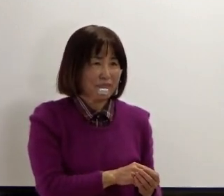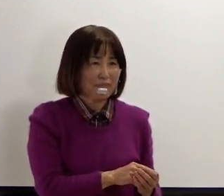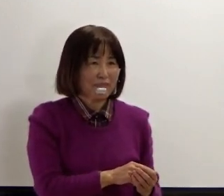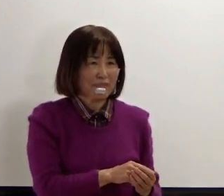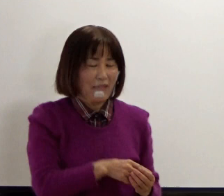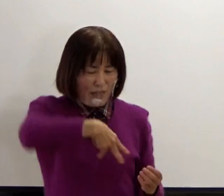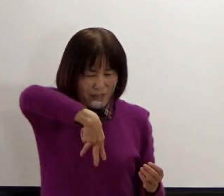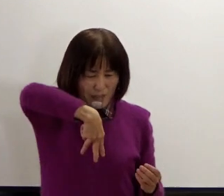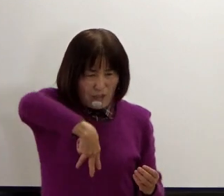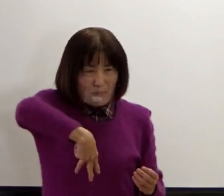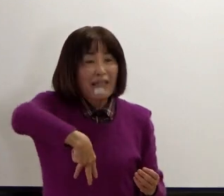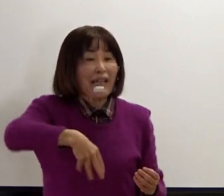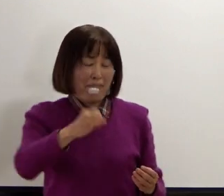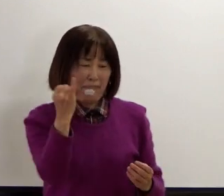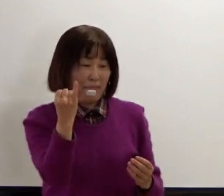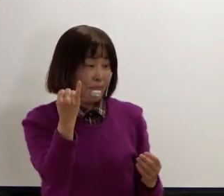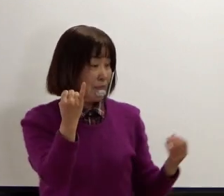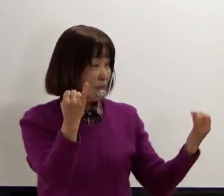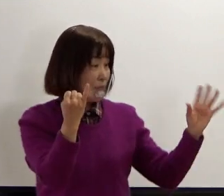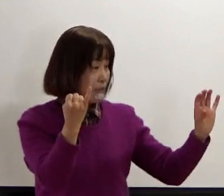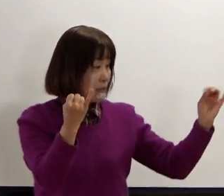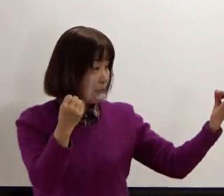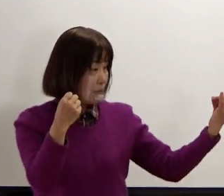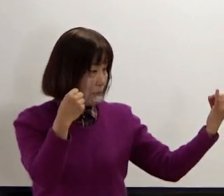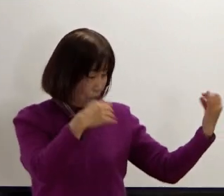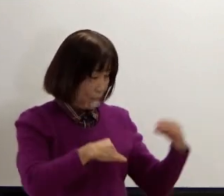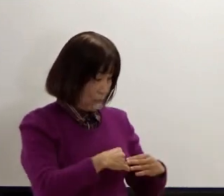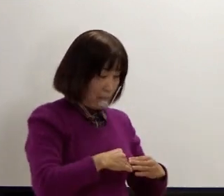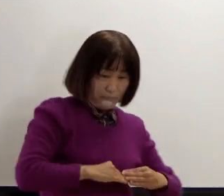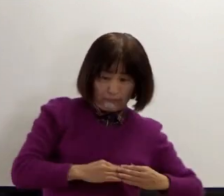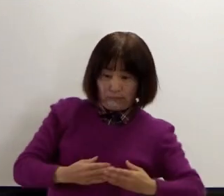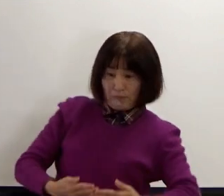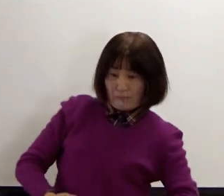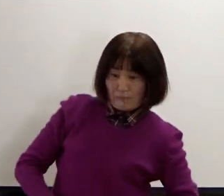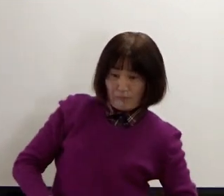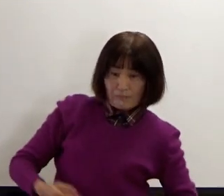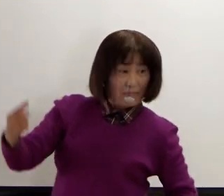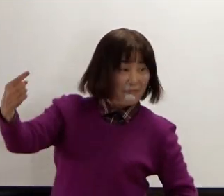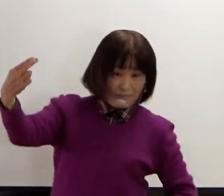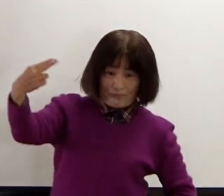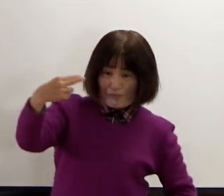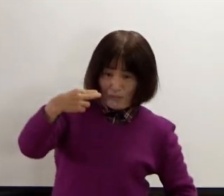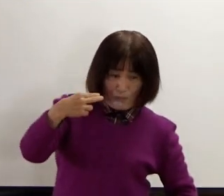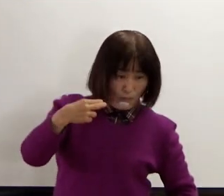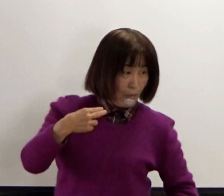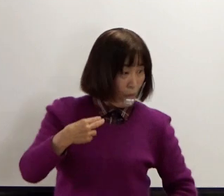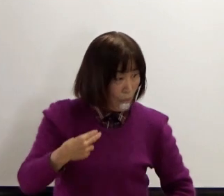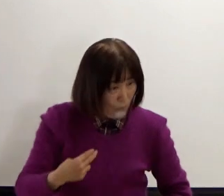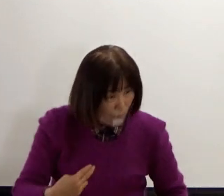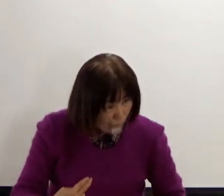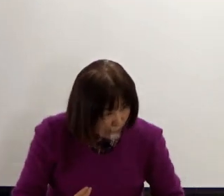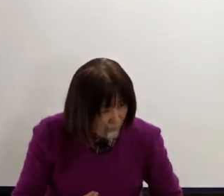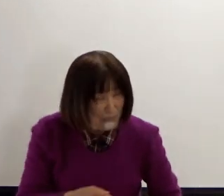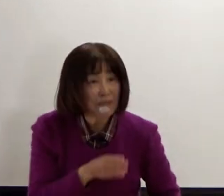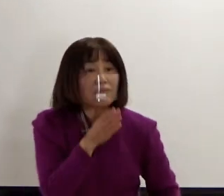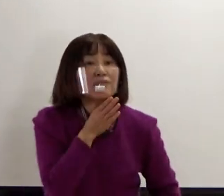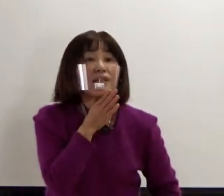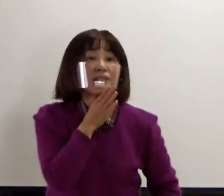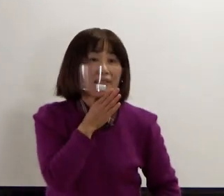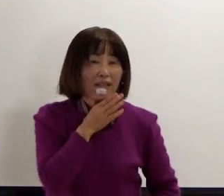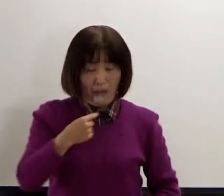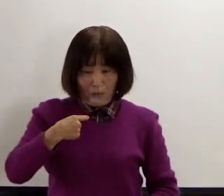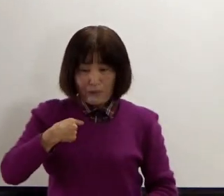リアは、ああ自分の身にも起こるんだなと。まだ結婚もしていないけれども、神様